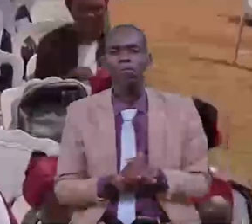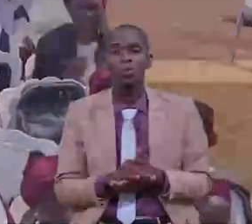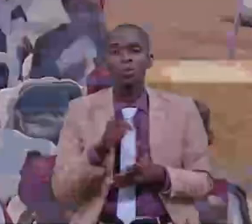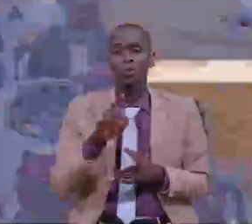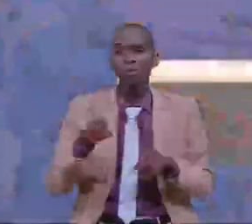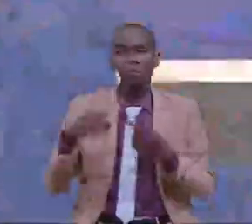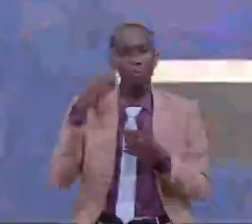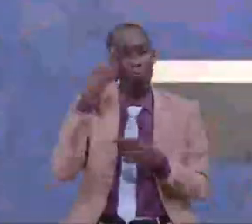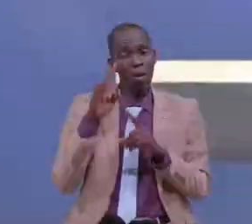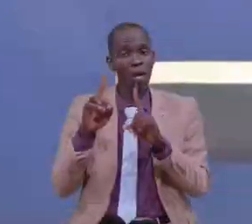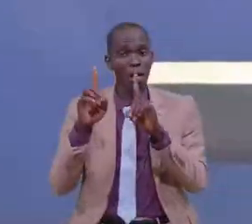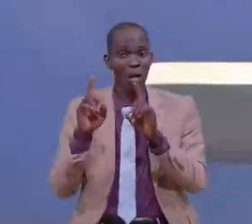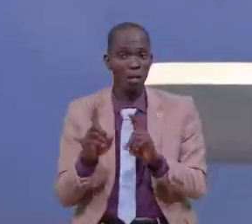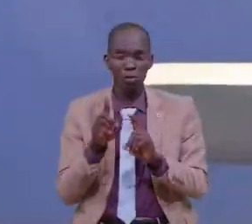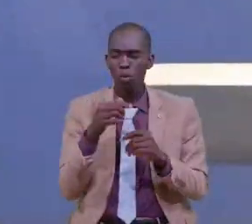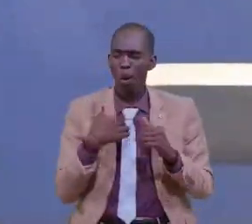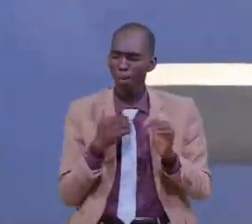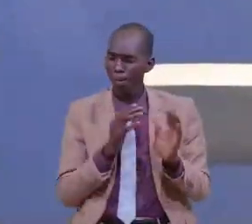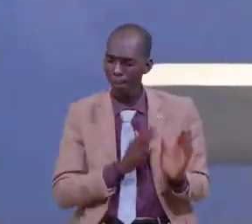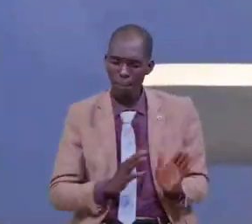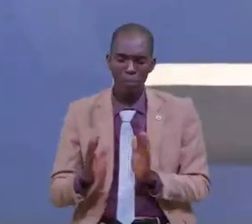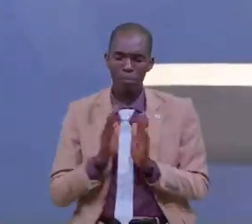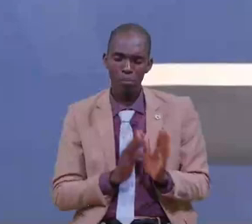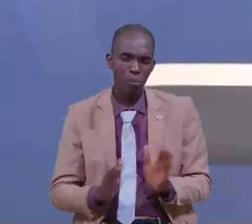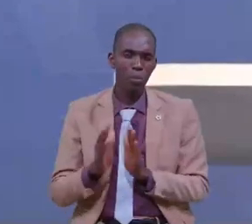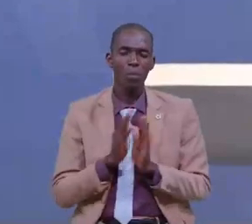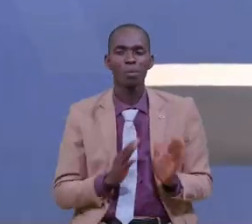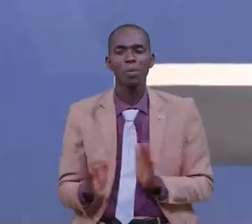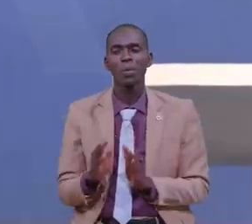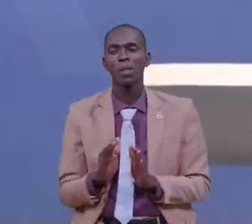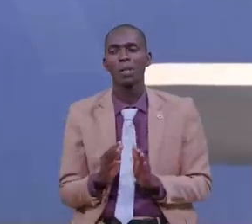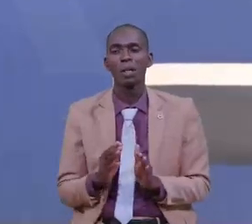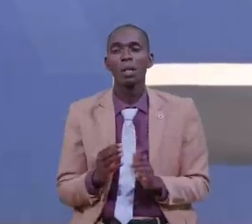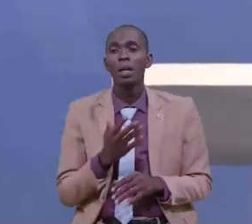Tu vas à l'examen. Tu t'es préparé.